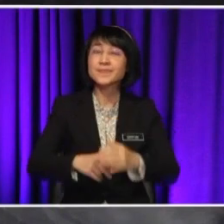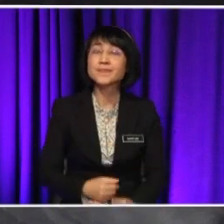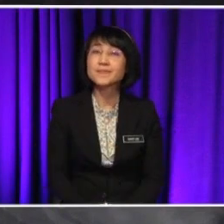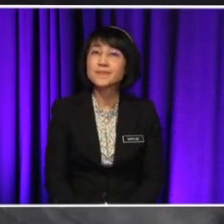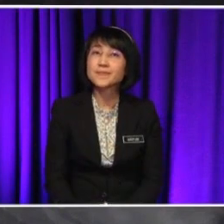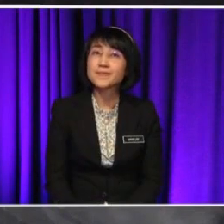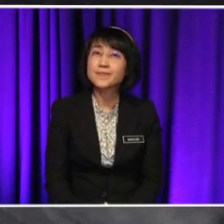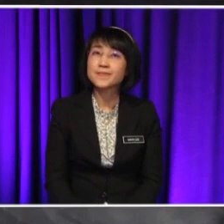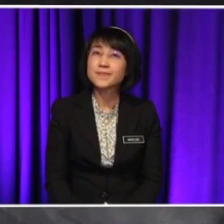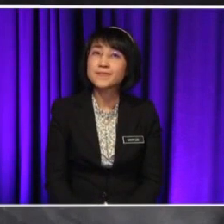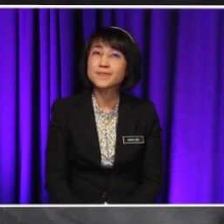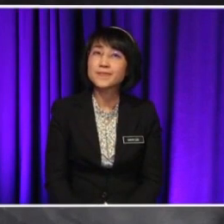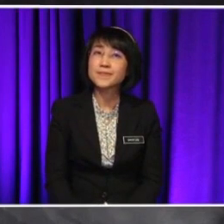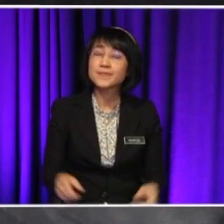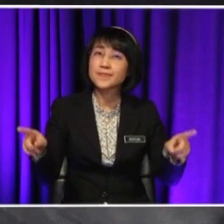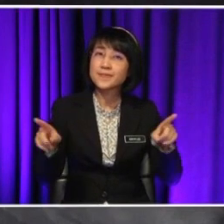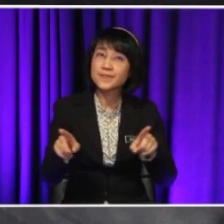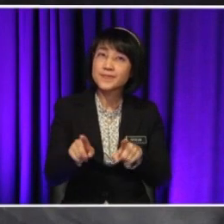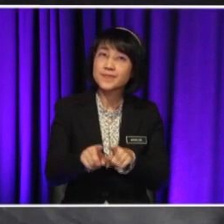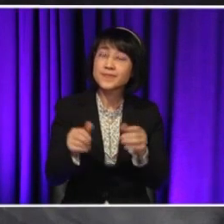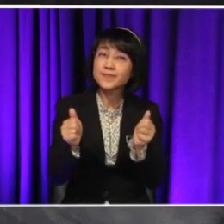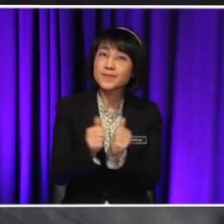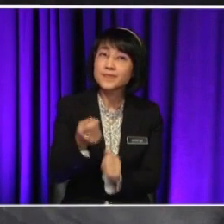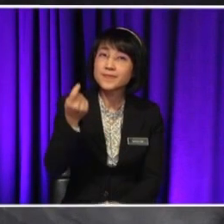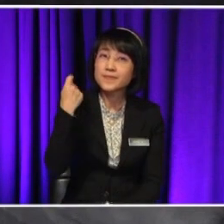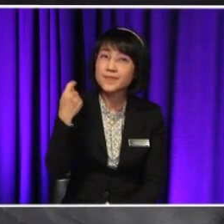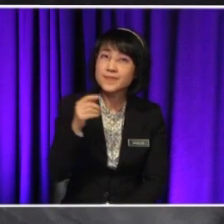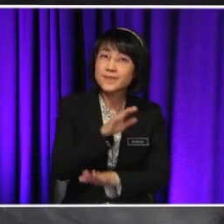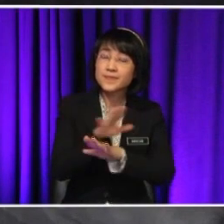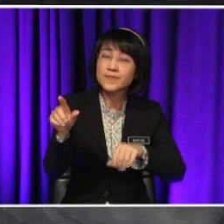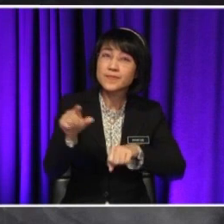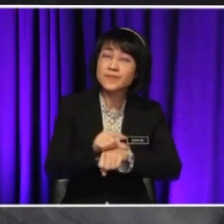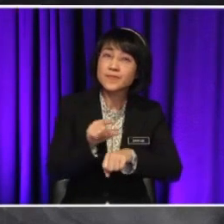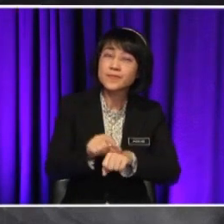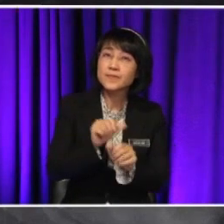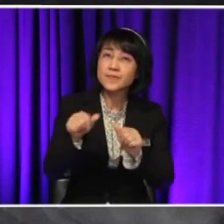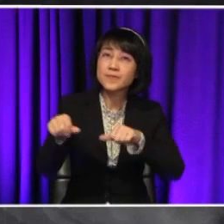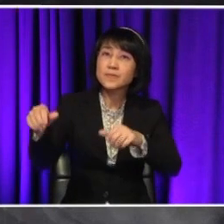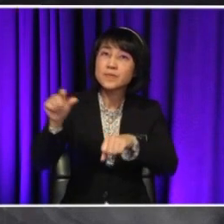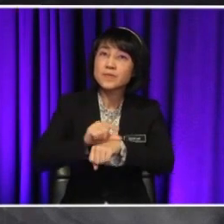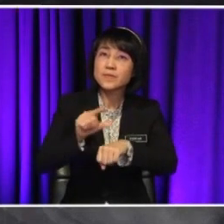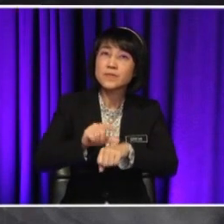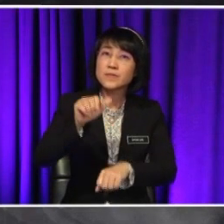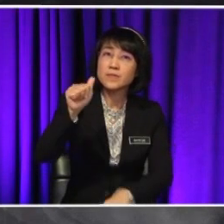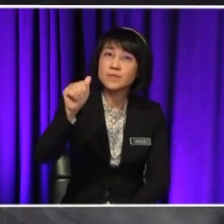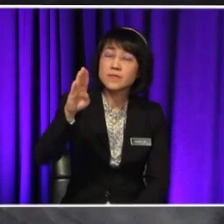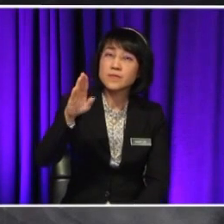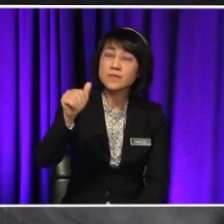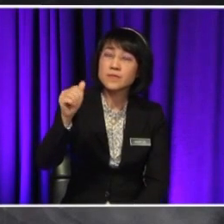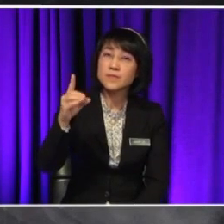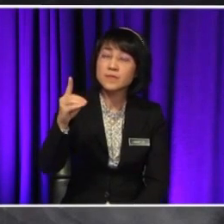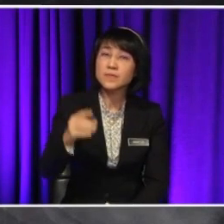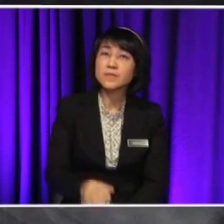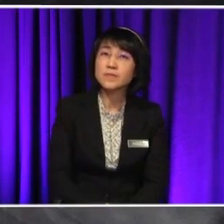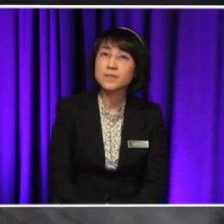cetakan. Okey, sama juga macam tadi tetapi dia tidak menggunakan nama aliran. Dia menggunakan abad-abad. Okey, kita boleh rujuk dengan lebih